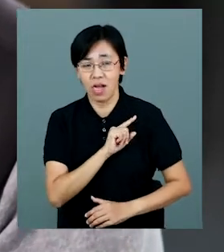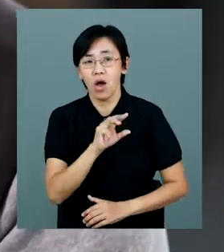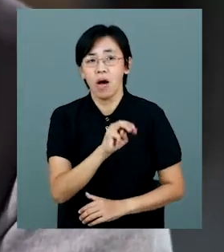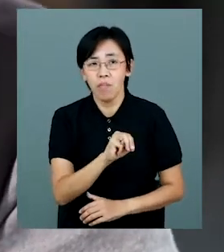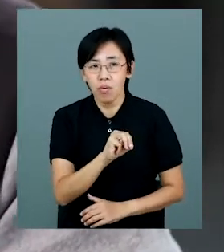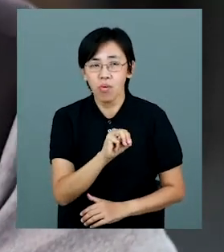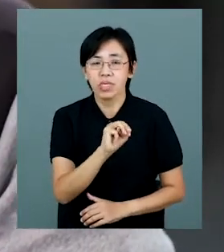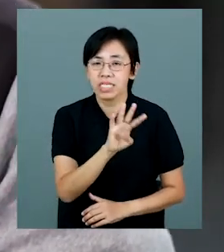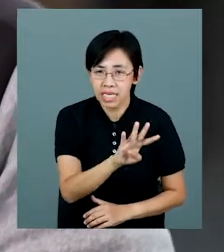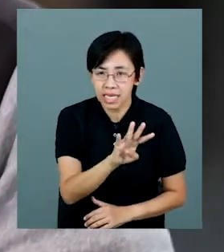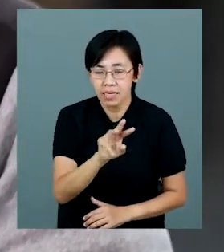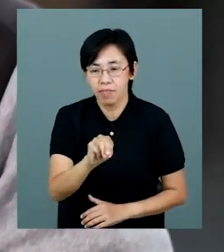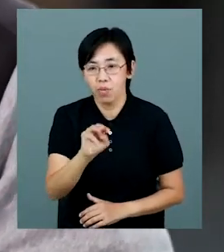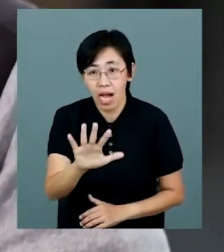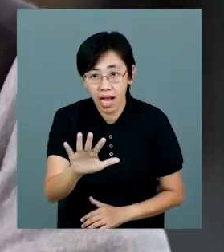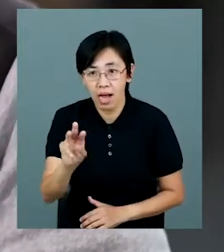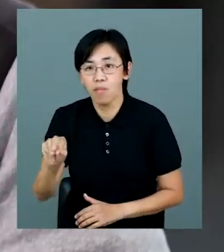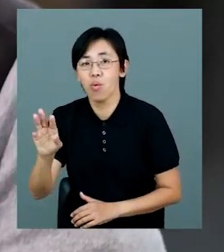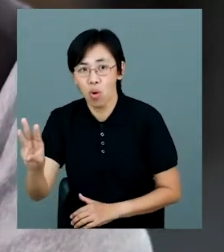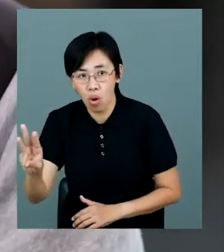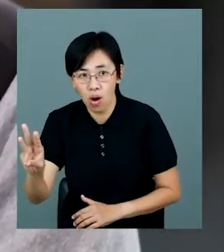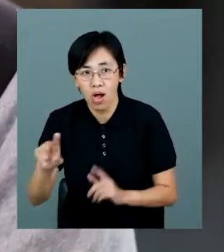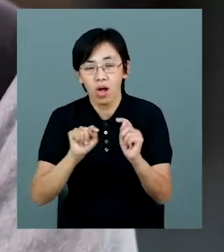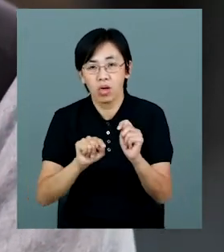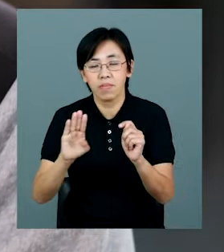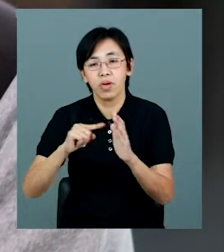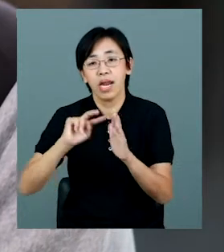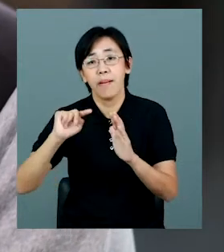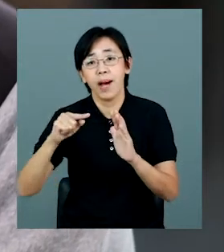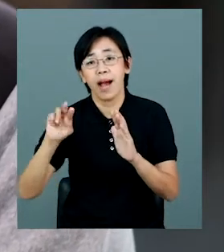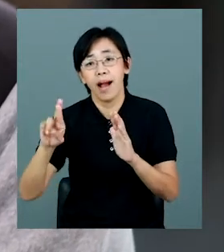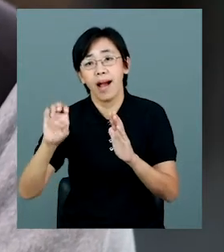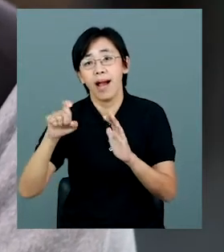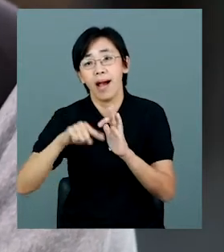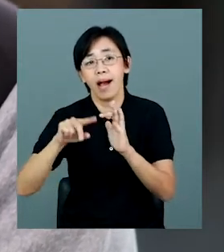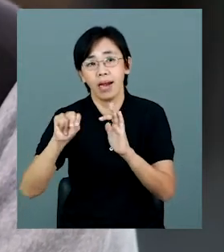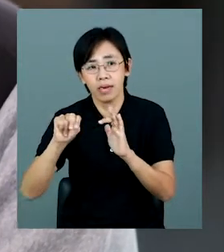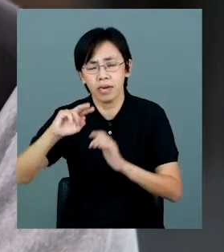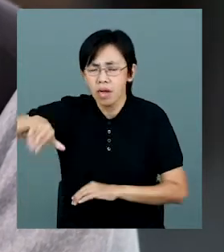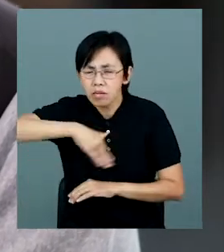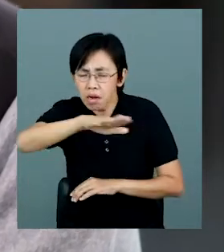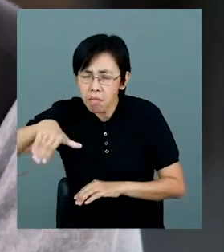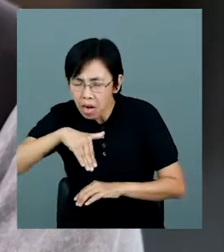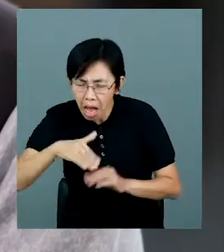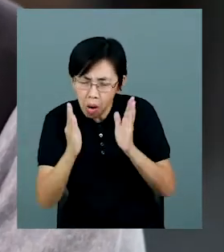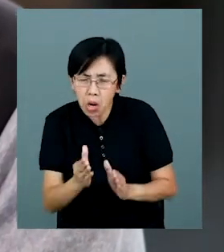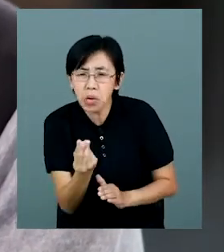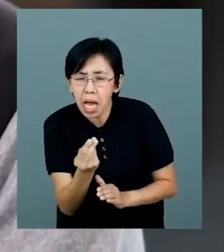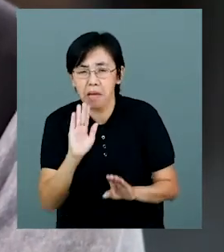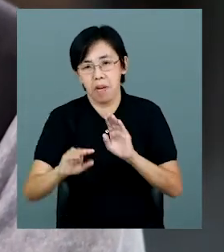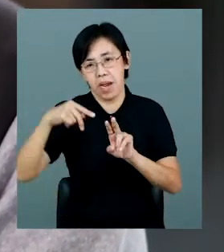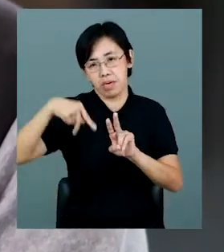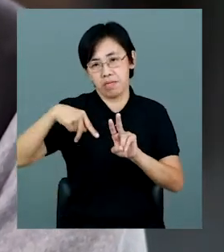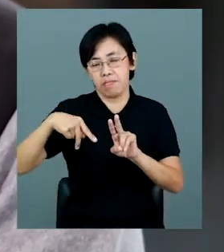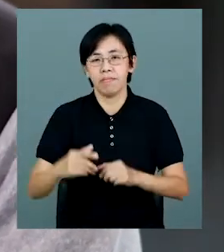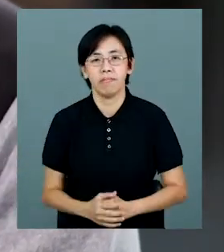มรับผิดชอบ4หมู่4 5 6ของตำบลบางริ้งครับ รวมๆกี่คนนะครับ รวมๆประมาณ